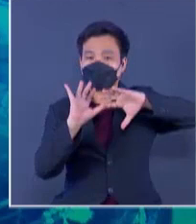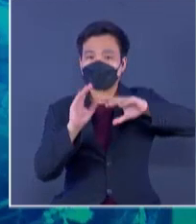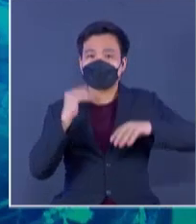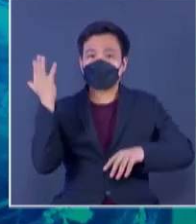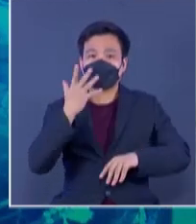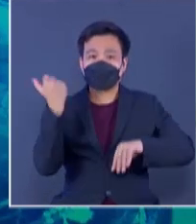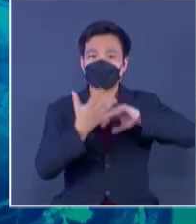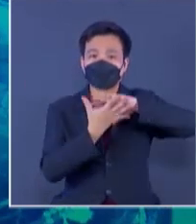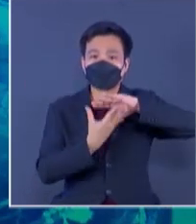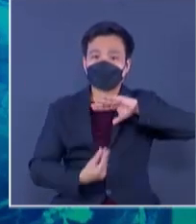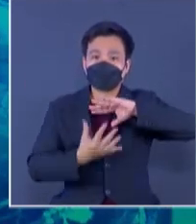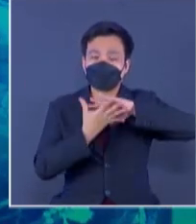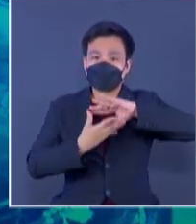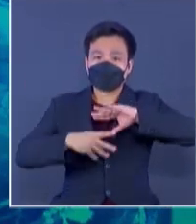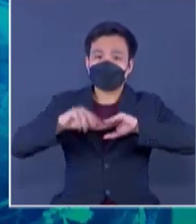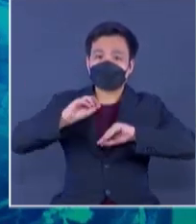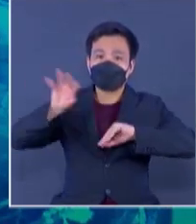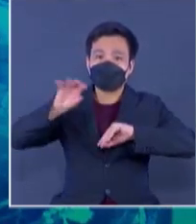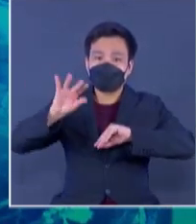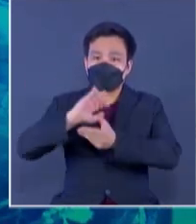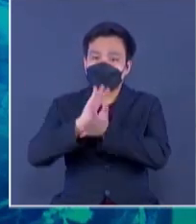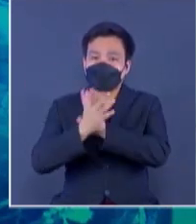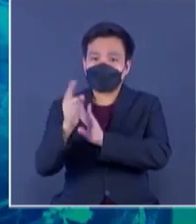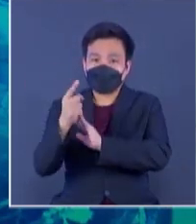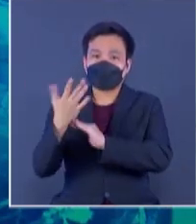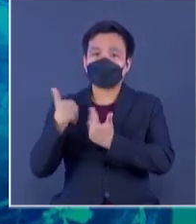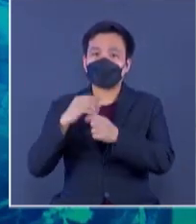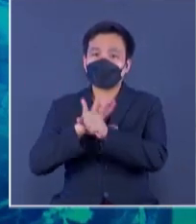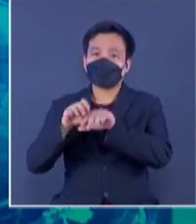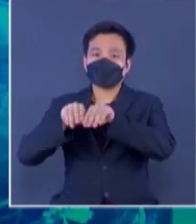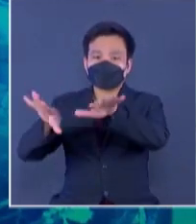แล้วเป็นการป้องกันคนขับแล้วคนนั่งด้านหลังแล้วทำให้คนนั่งเพิ่มได้มากขึ้นนะโอ้ดีจังเลย